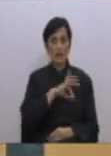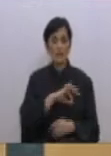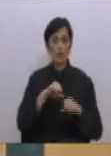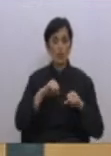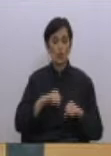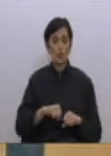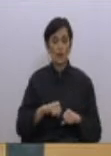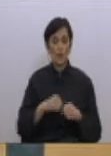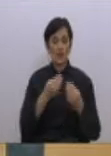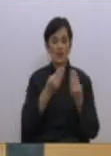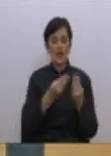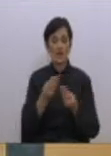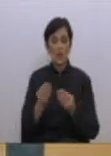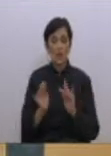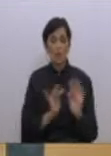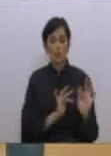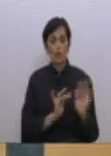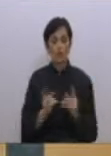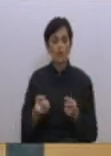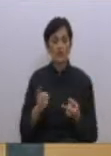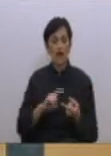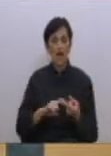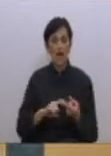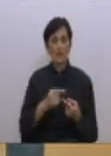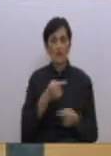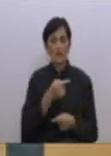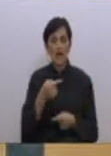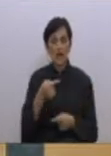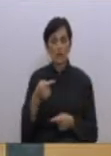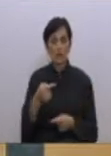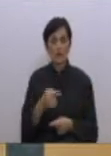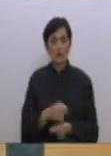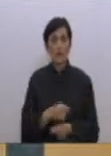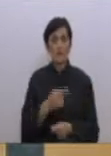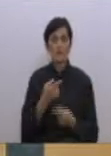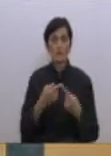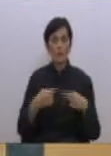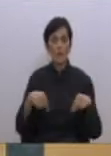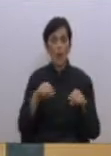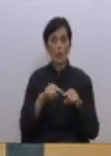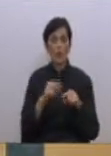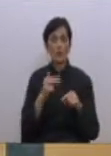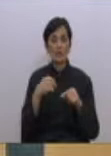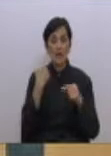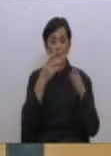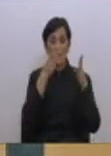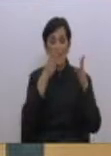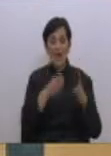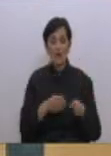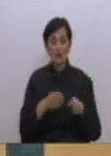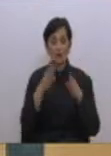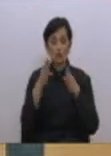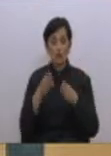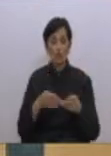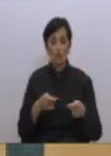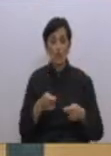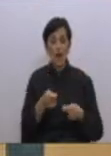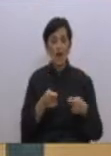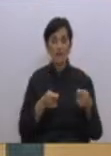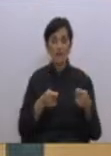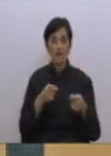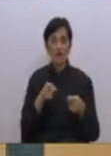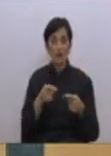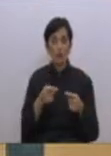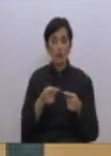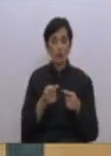უფლებით გადაცემის პროცედურებთან დაკავშირებული ნაკლოვანებები. ორგანიზაციული და პერსონალის მართვა, ამ